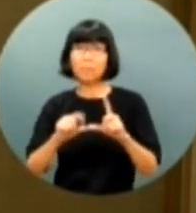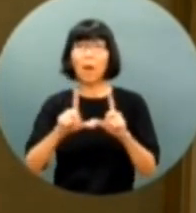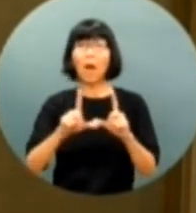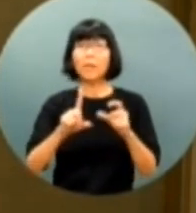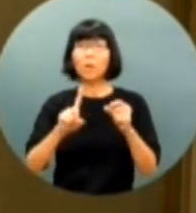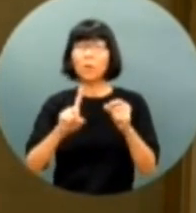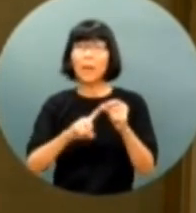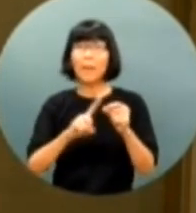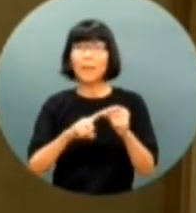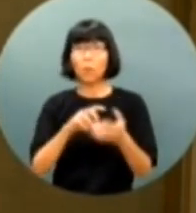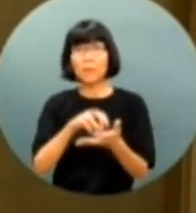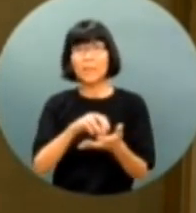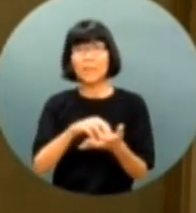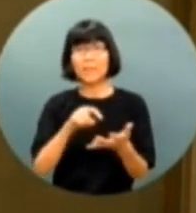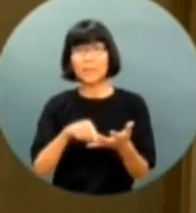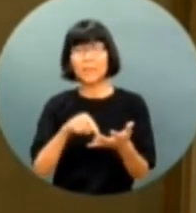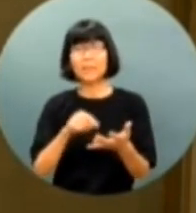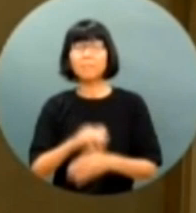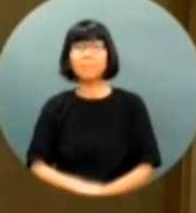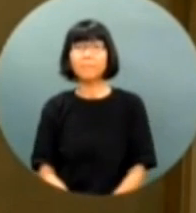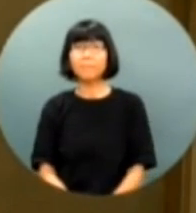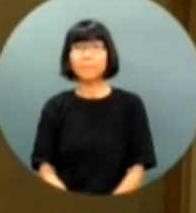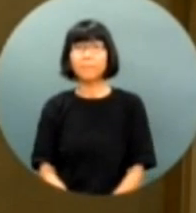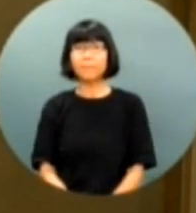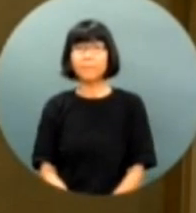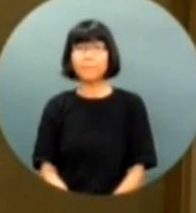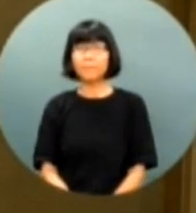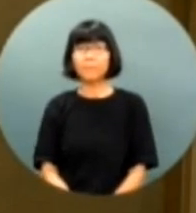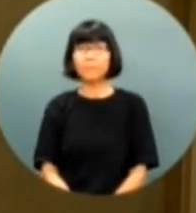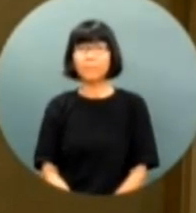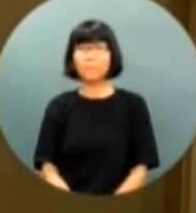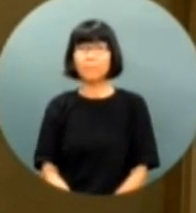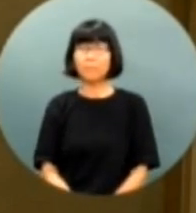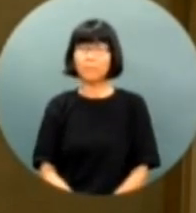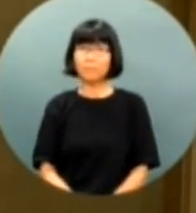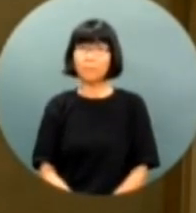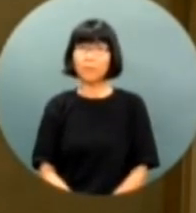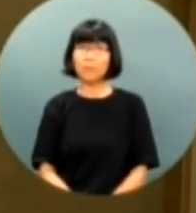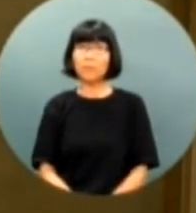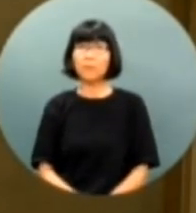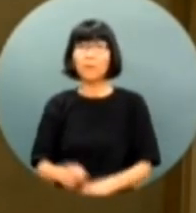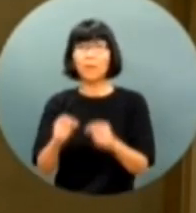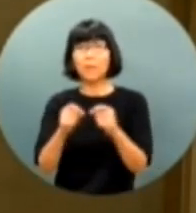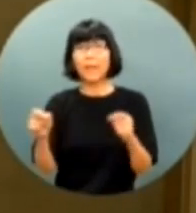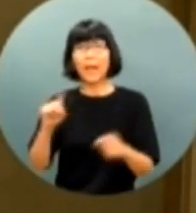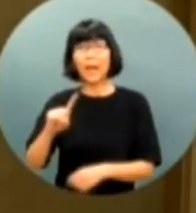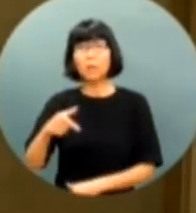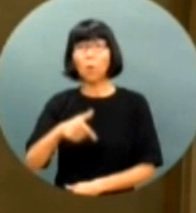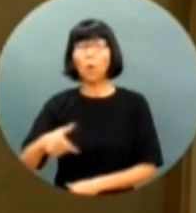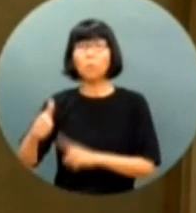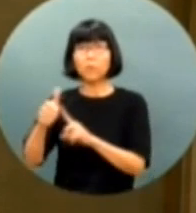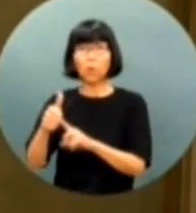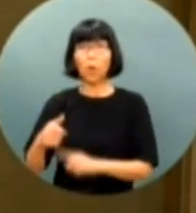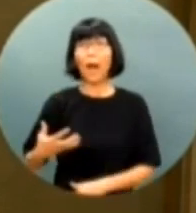です。効果的一歩手探り、一手手探りか。でね、これ、南部長さんなんですけども、